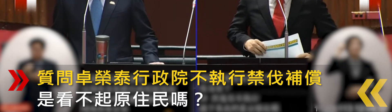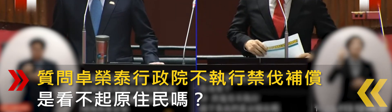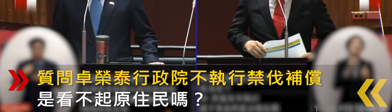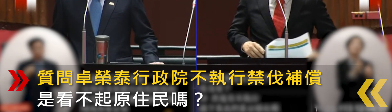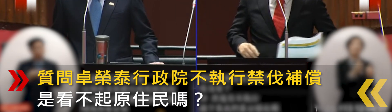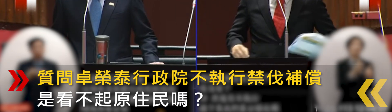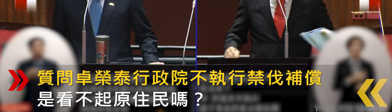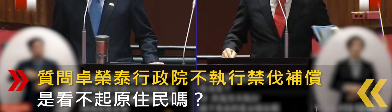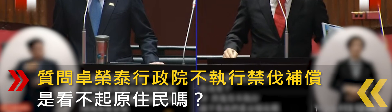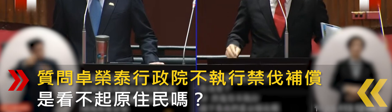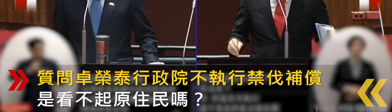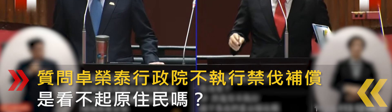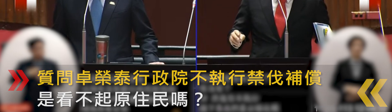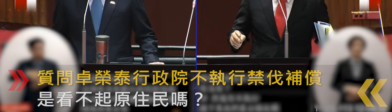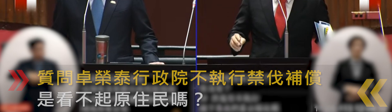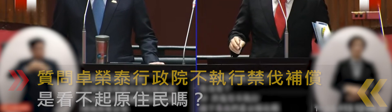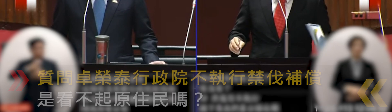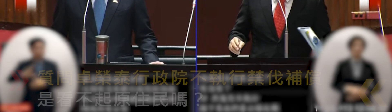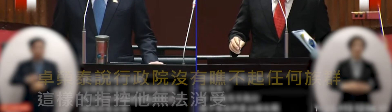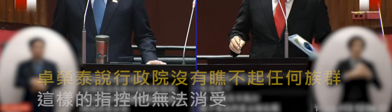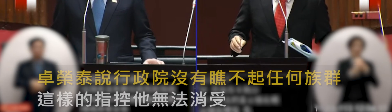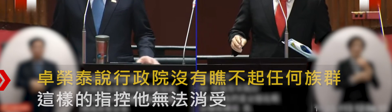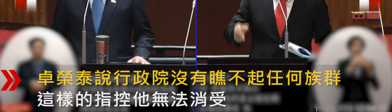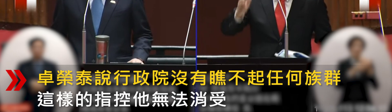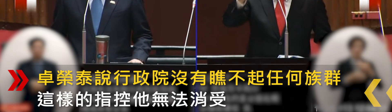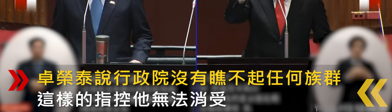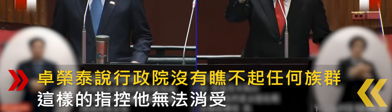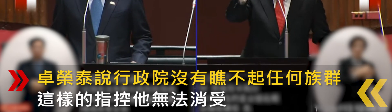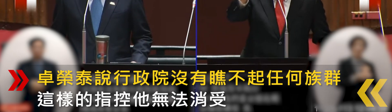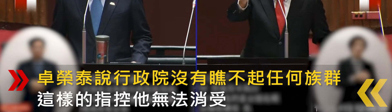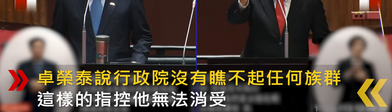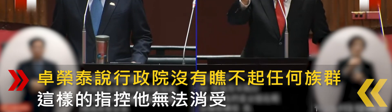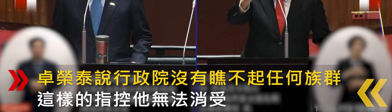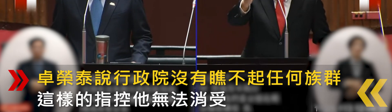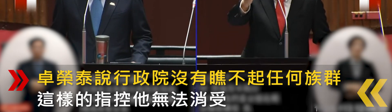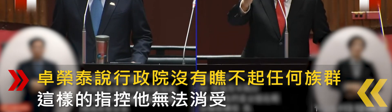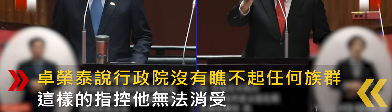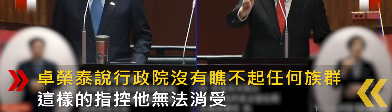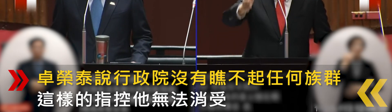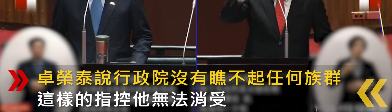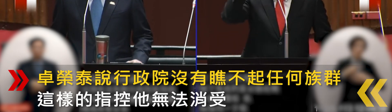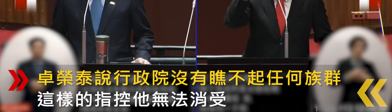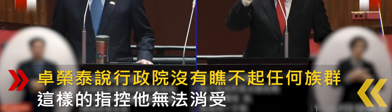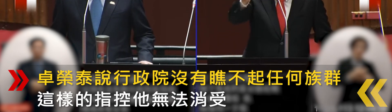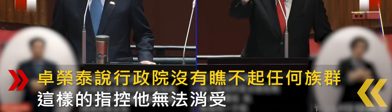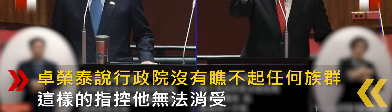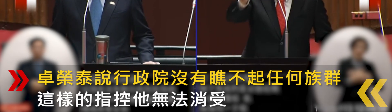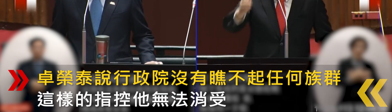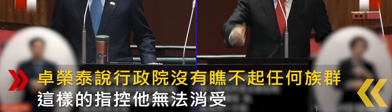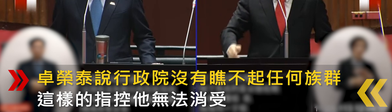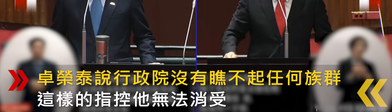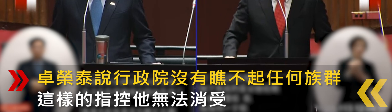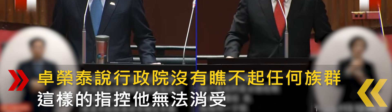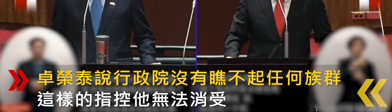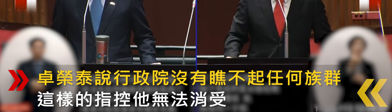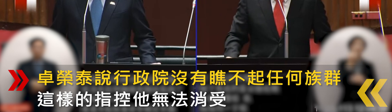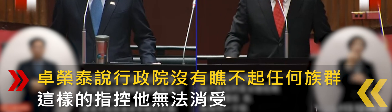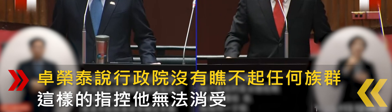我们当然要提出我们的救济方式。 有没有合法程序？你可以做程序的救济。请问你有没有提复